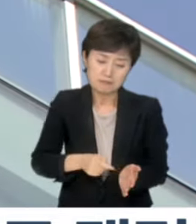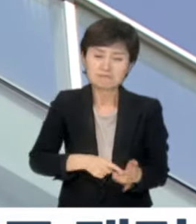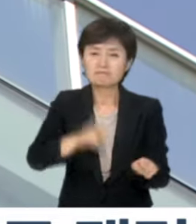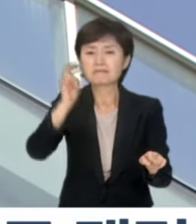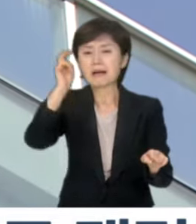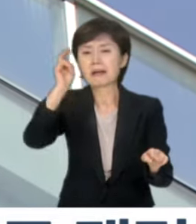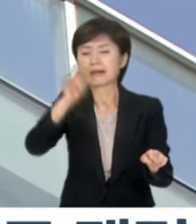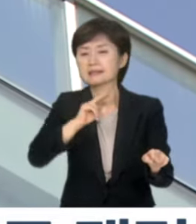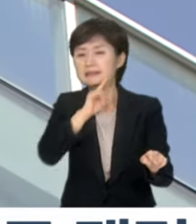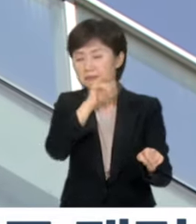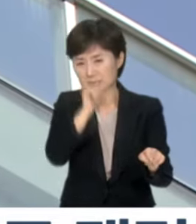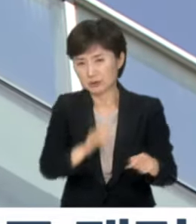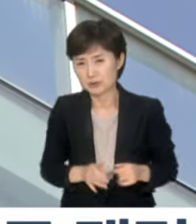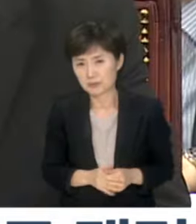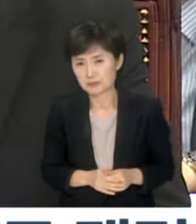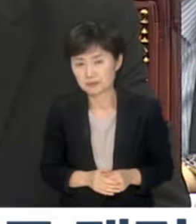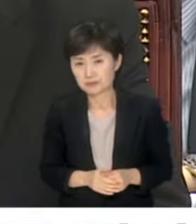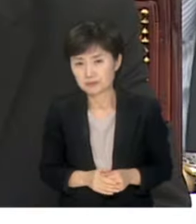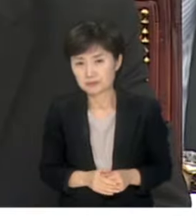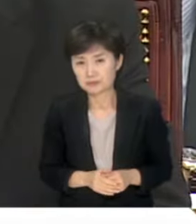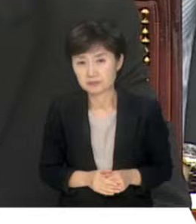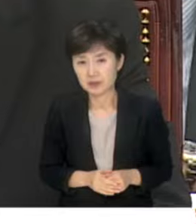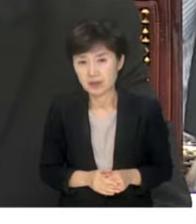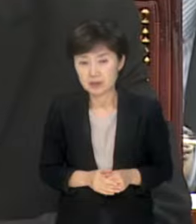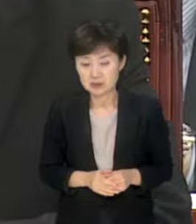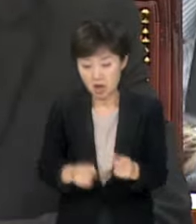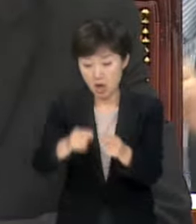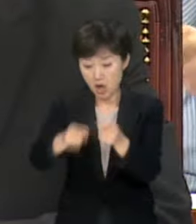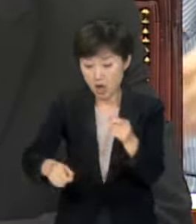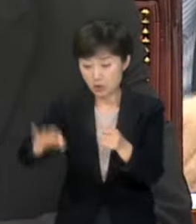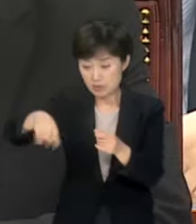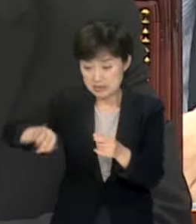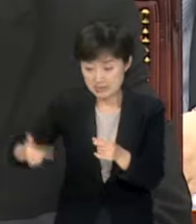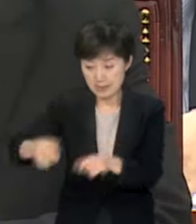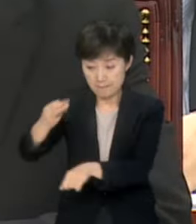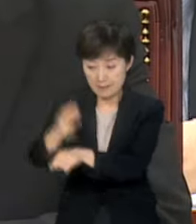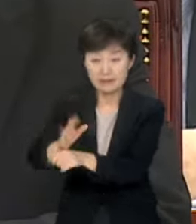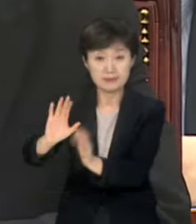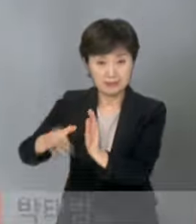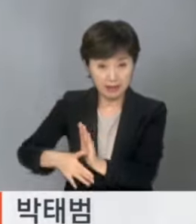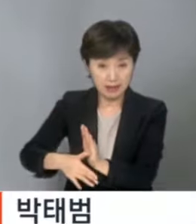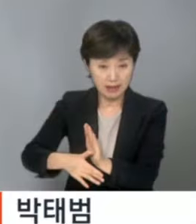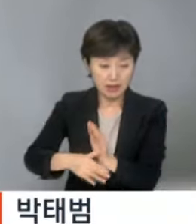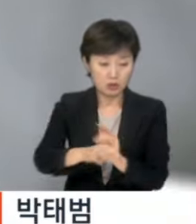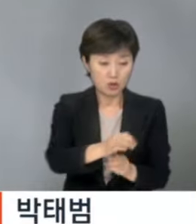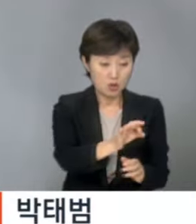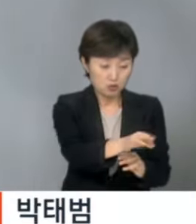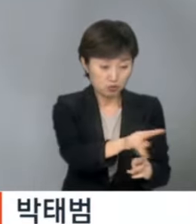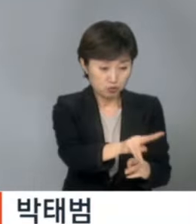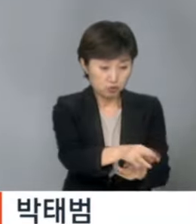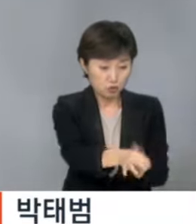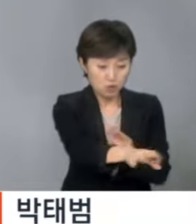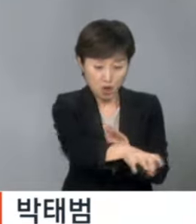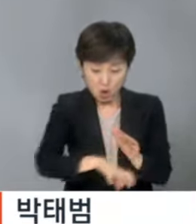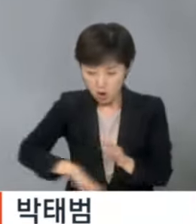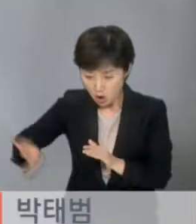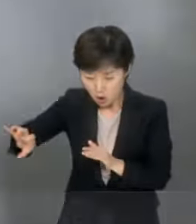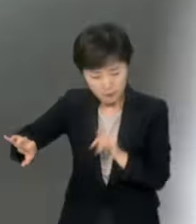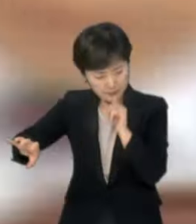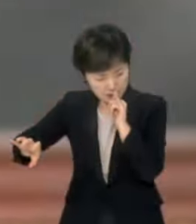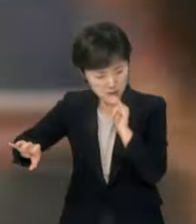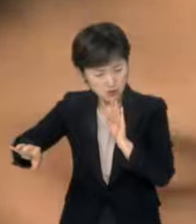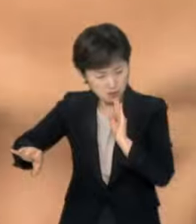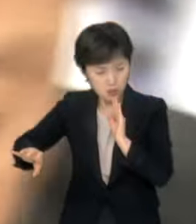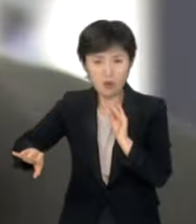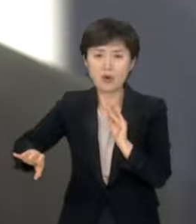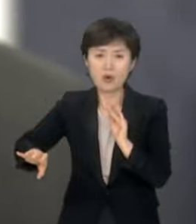검찰은 의심하고 있습니다. 검찰은 자회사 위씨 인수에 팀원 위메프 자금이 쓰이는 등 그룹 부풀리기 과정에서